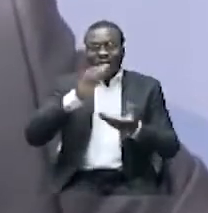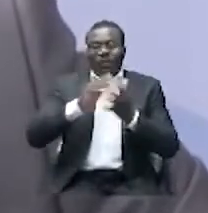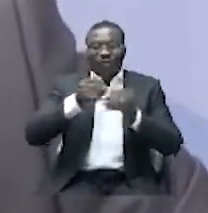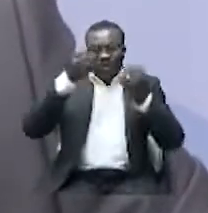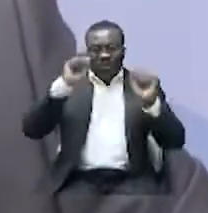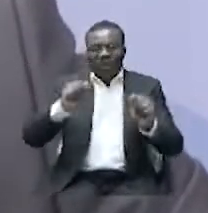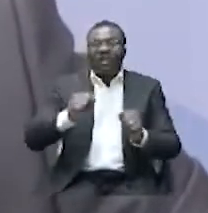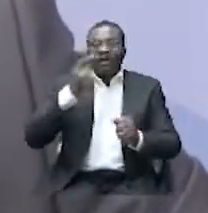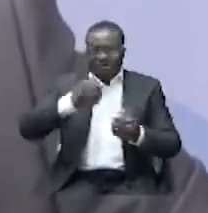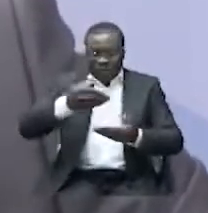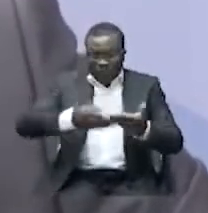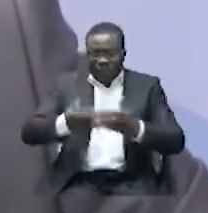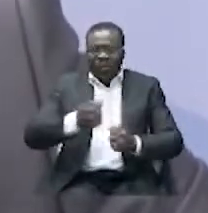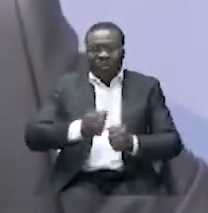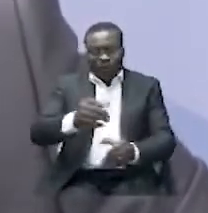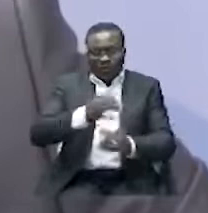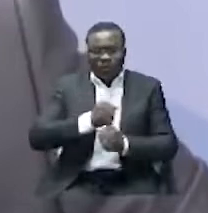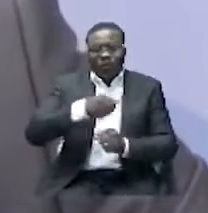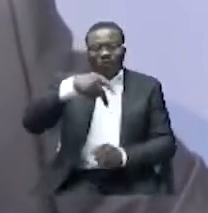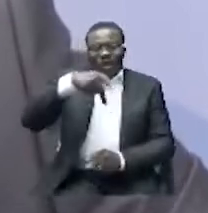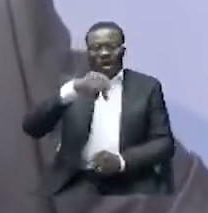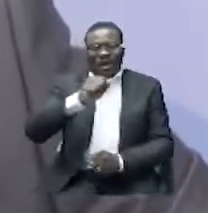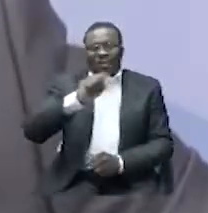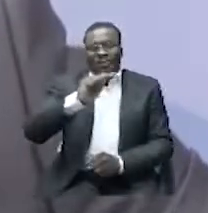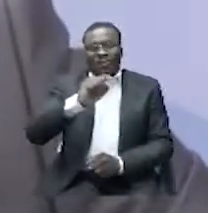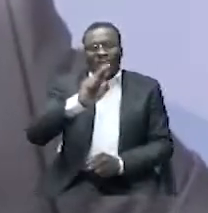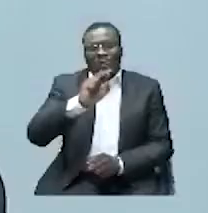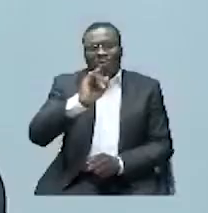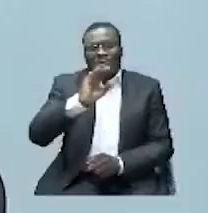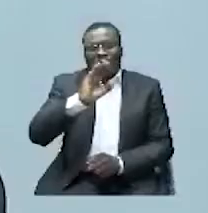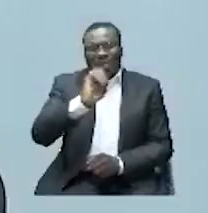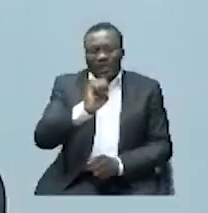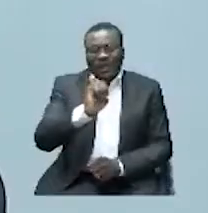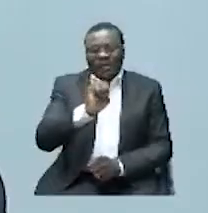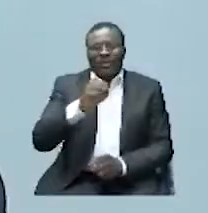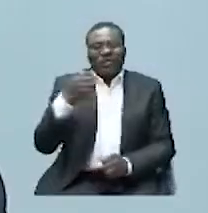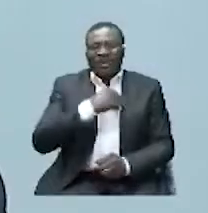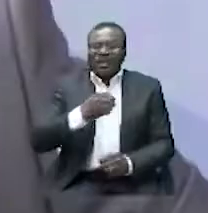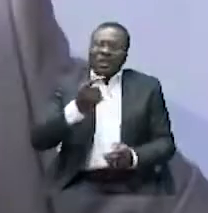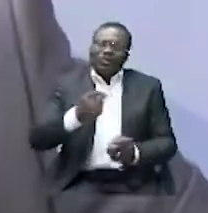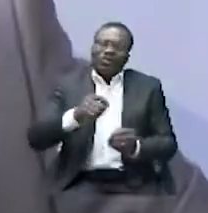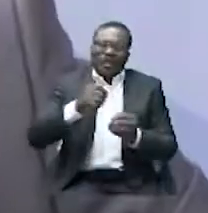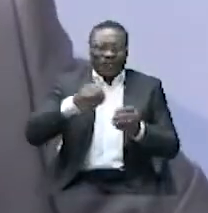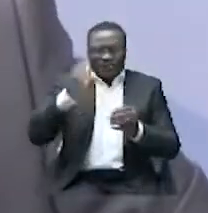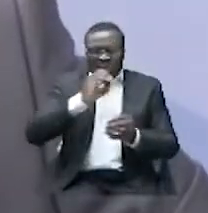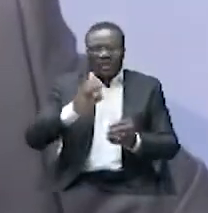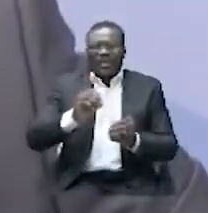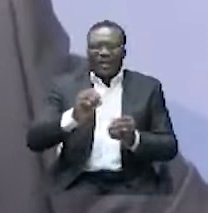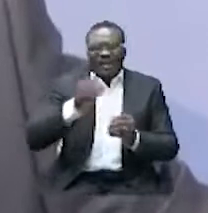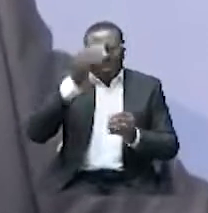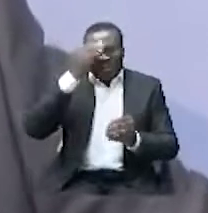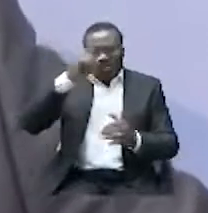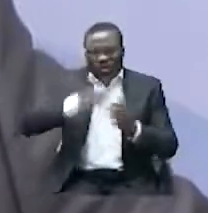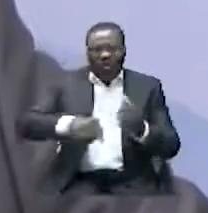cet entretien, nous recevons Patrice Talon. Au cours de cette émission, nous allons décrypter son projet de société.